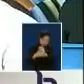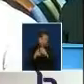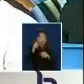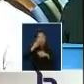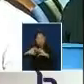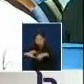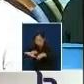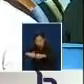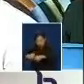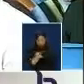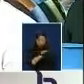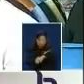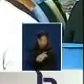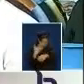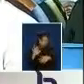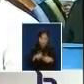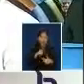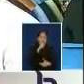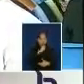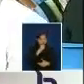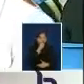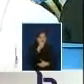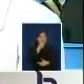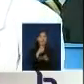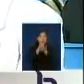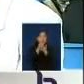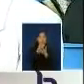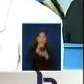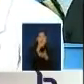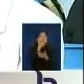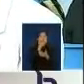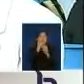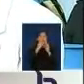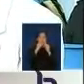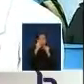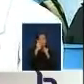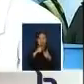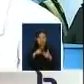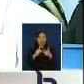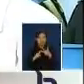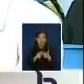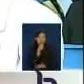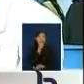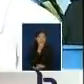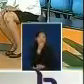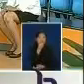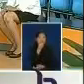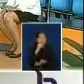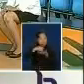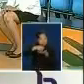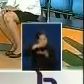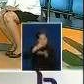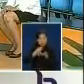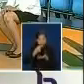ล้างบ้วนปากมากๆแผลก็จะบรรเทาความเจ็บลงนะคะก็มี2เรื่องที่สำคัญนะคะแล้วก็เรื่องอาหารก็เป็นอาหารอ่อนนิดนึงแต่ลดจัด ท่าน